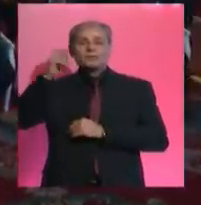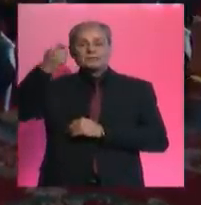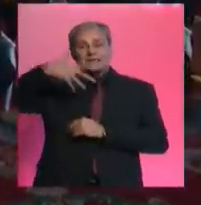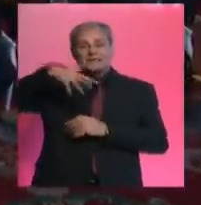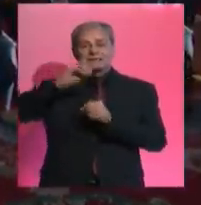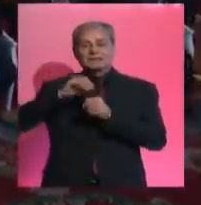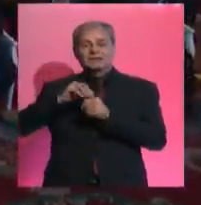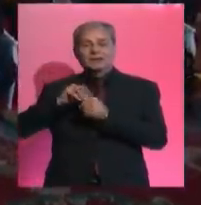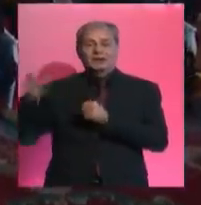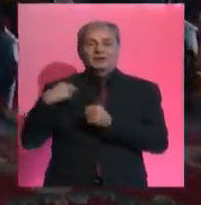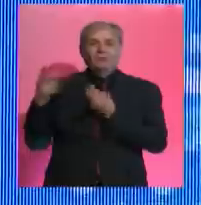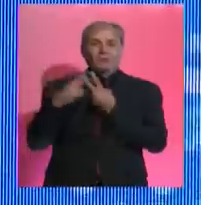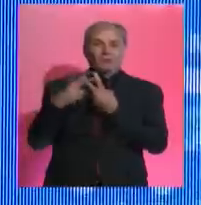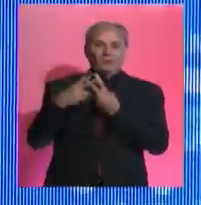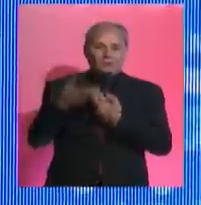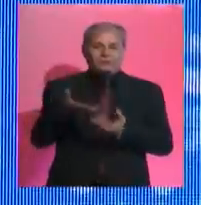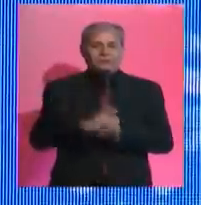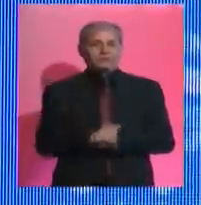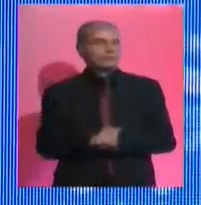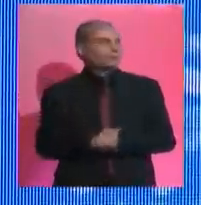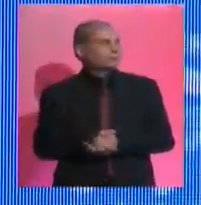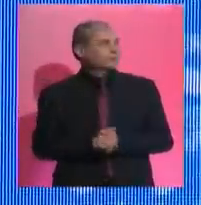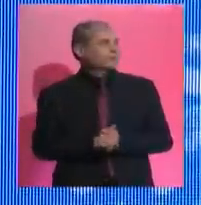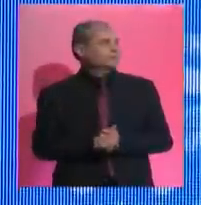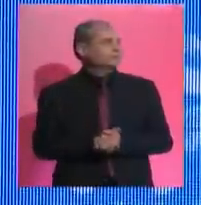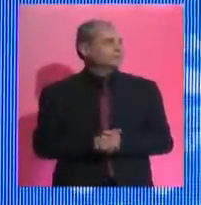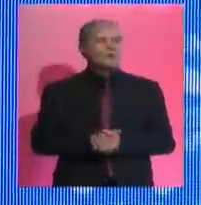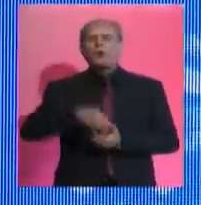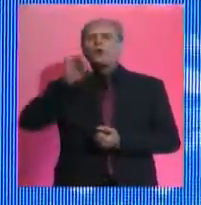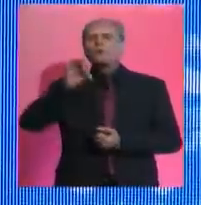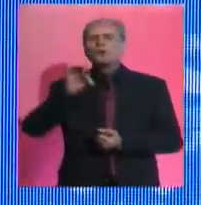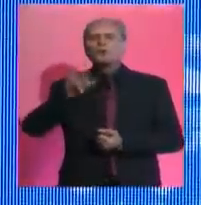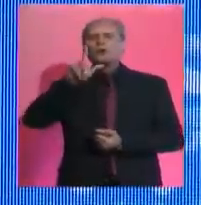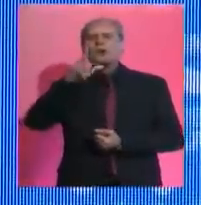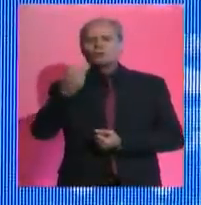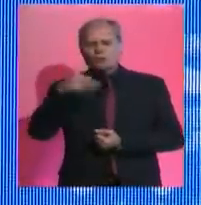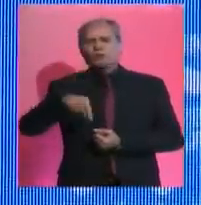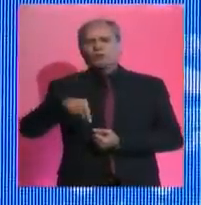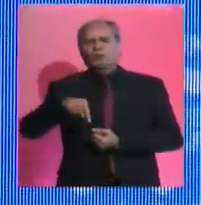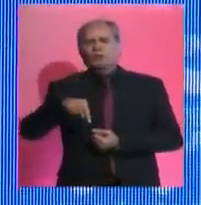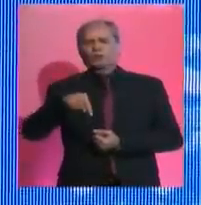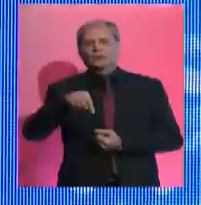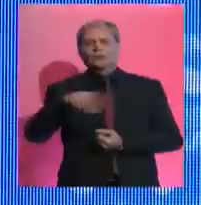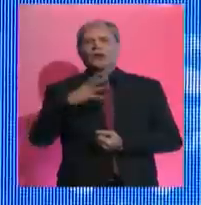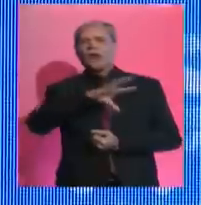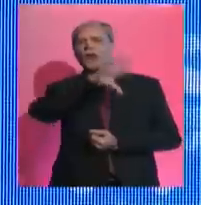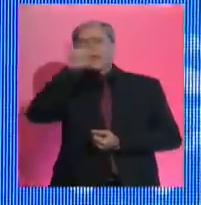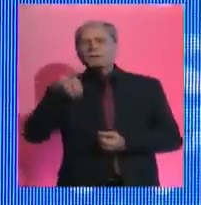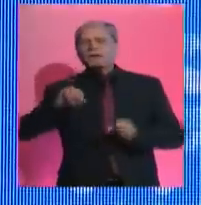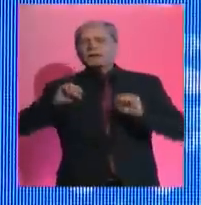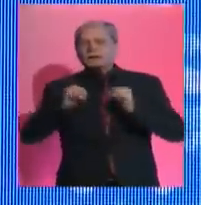burada Onlar da bu koalisyonun tanıkları oldular Bugün de ihtiyacımız olan budur tüm